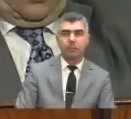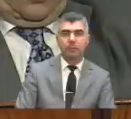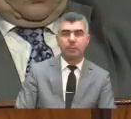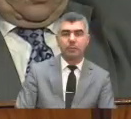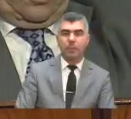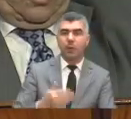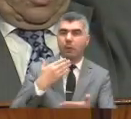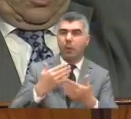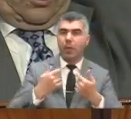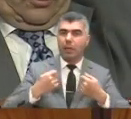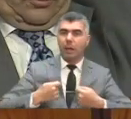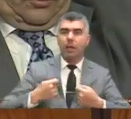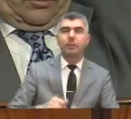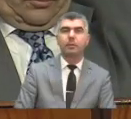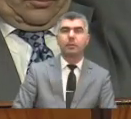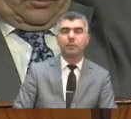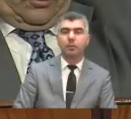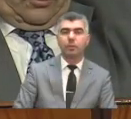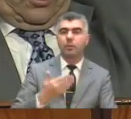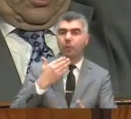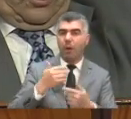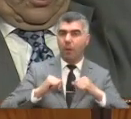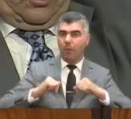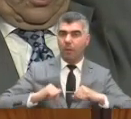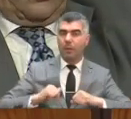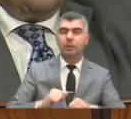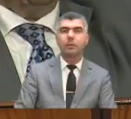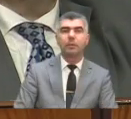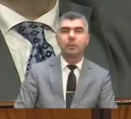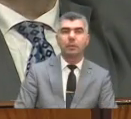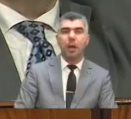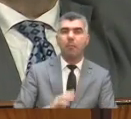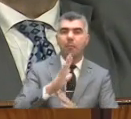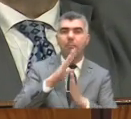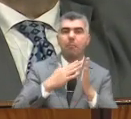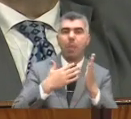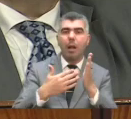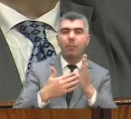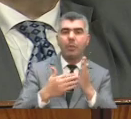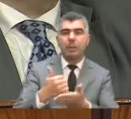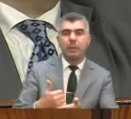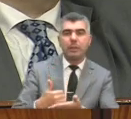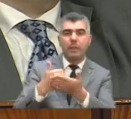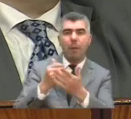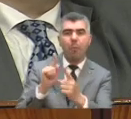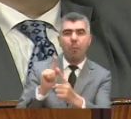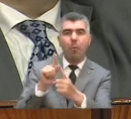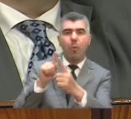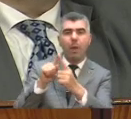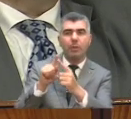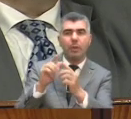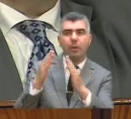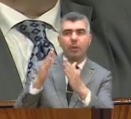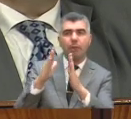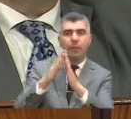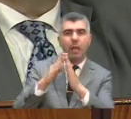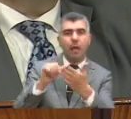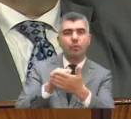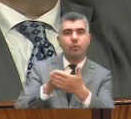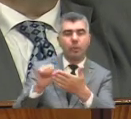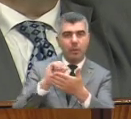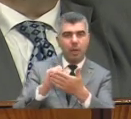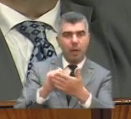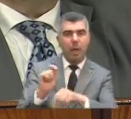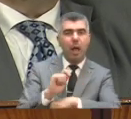شكرا السيدة الرئيسة. السيدة الوزيرة، في إطار برنامج الدعم المباشر للسكن نسائلكم السيدة الوزيرة عن العرض السكني